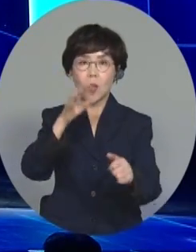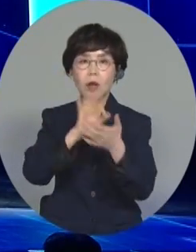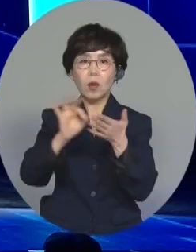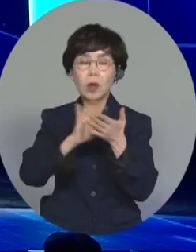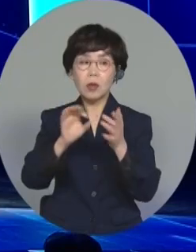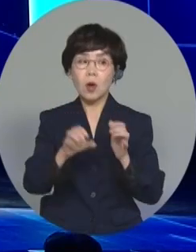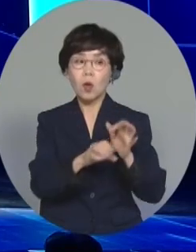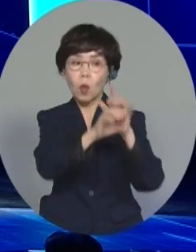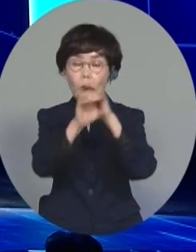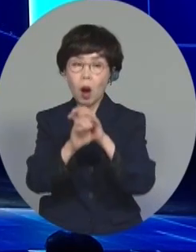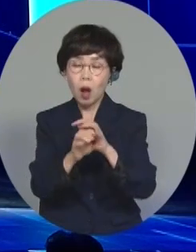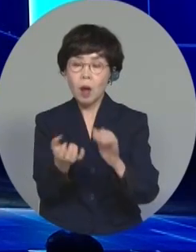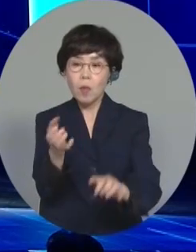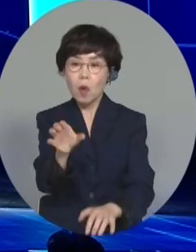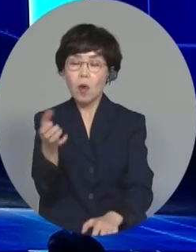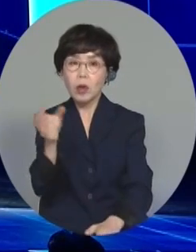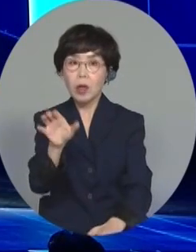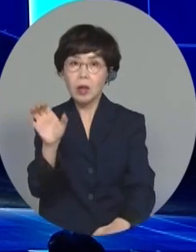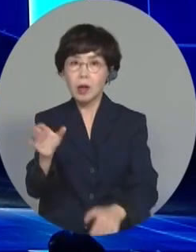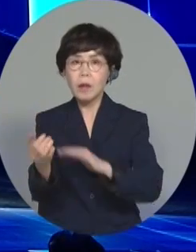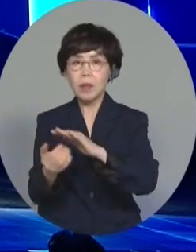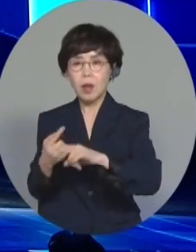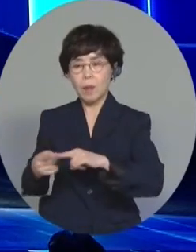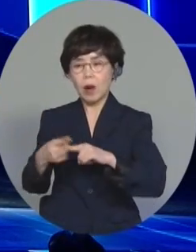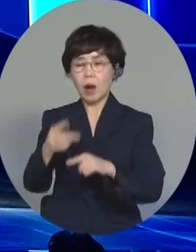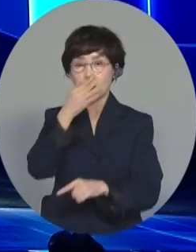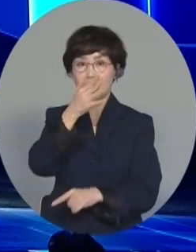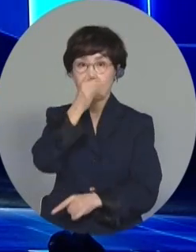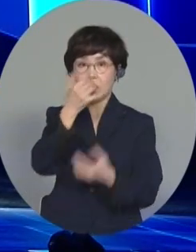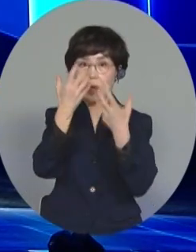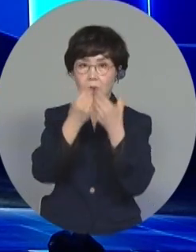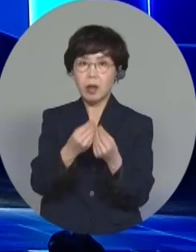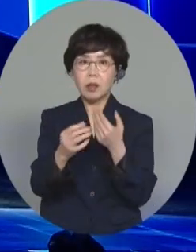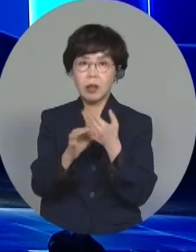코로나 바이러스의 변이도 예측할 수 있습니다. 예를 들어서